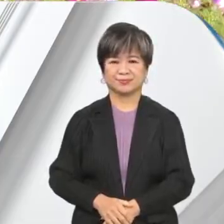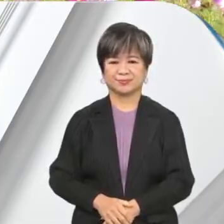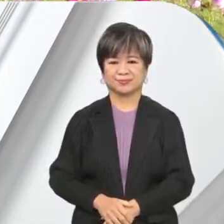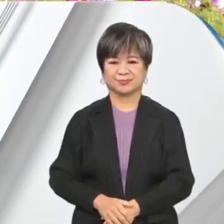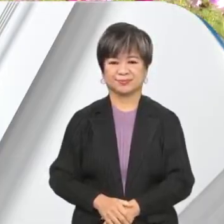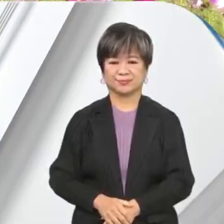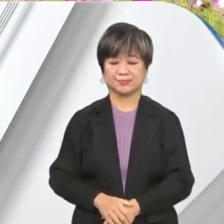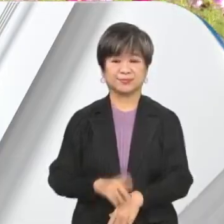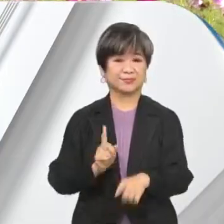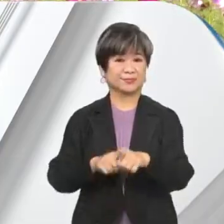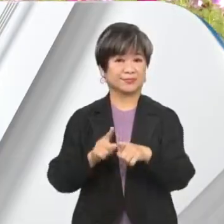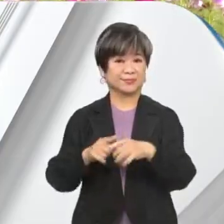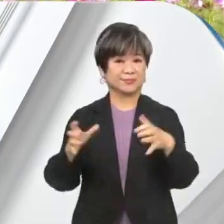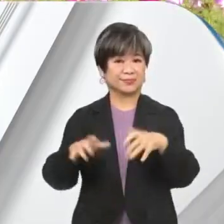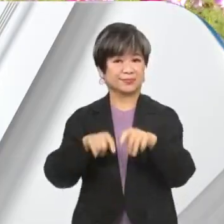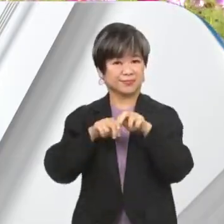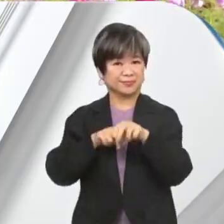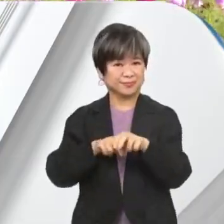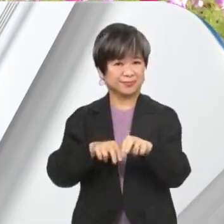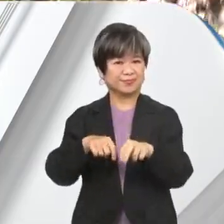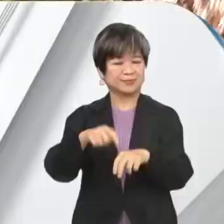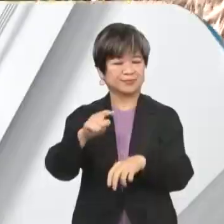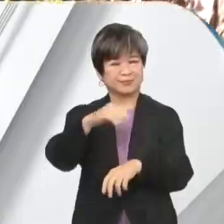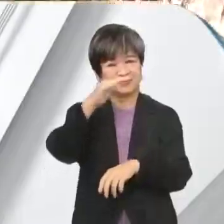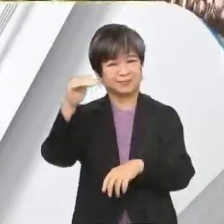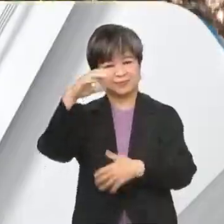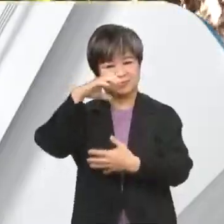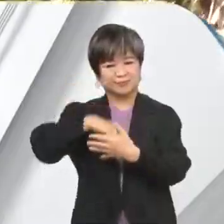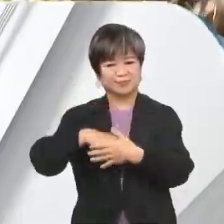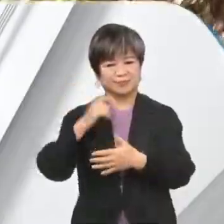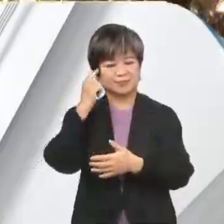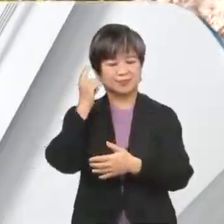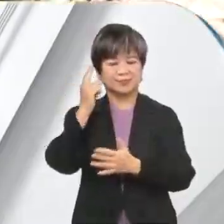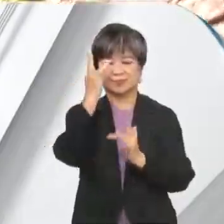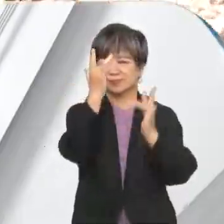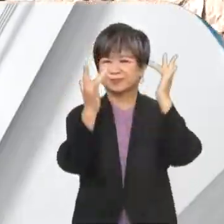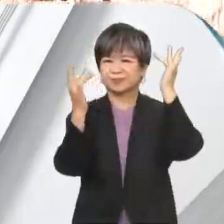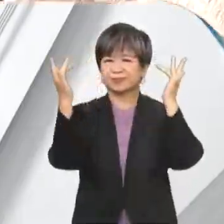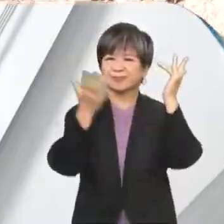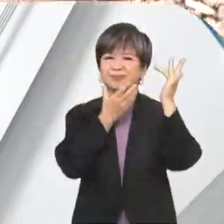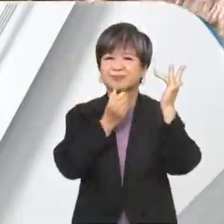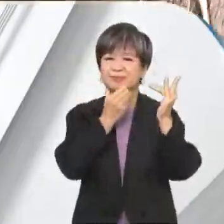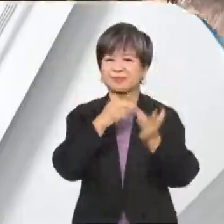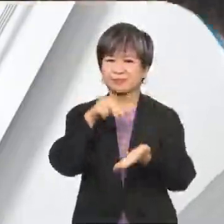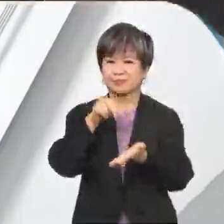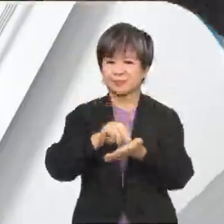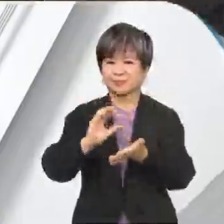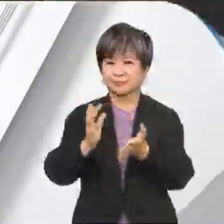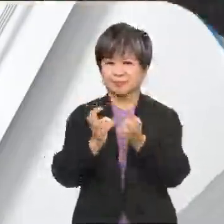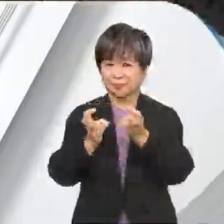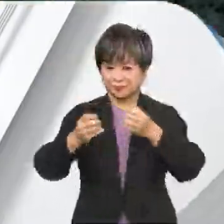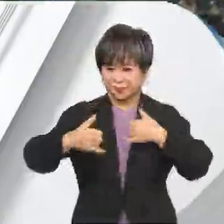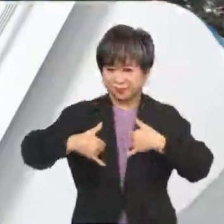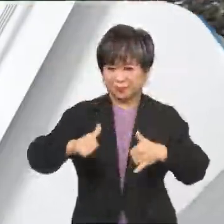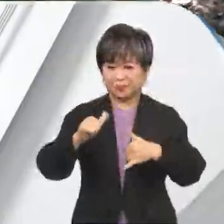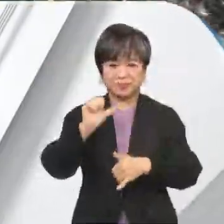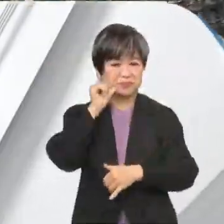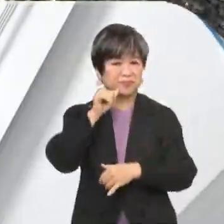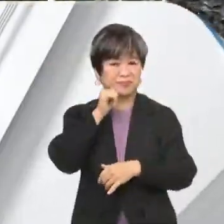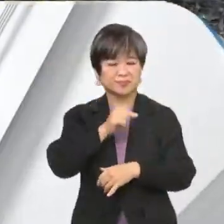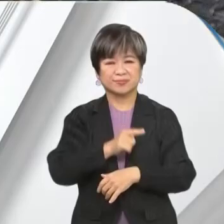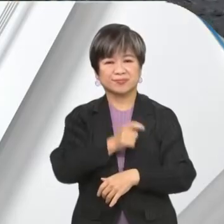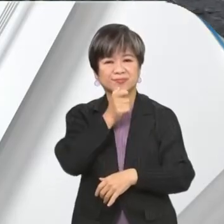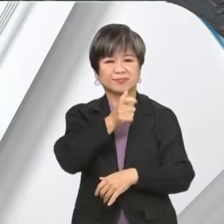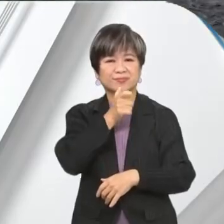听听大家喊你三度，感受受那点点解散那，也是种子石路当中独苗里界民风古